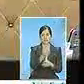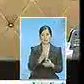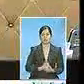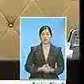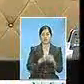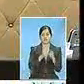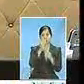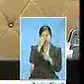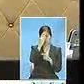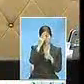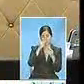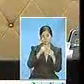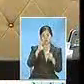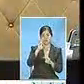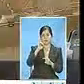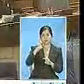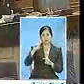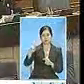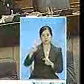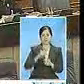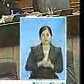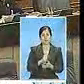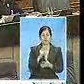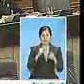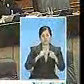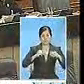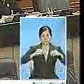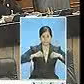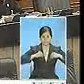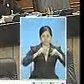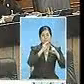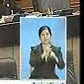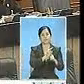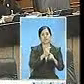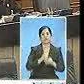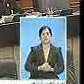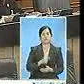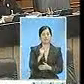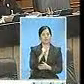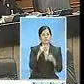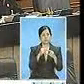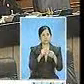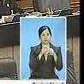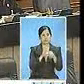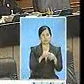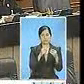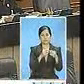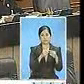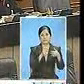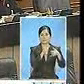า72เนี่ยส่วนใหญ่ท่านก็เห็นด้วยนะครับอย่างเช่นสภาบุพการีคู่สมรสเนี่ยนะ